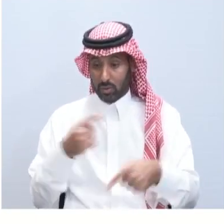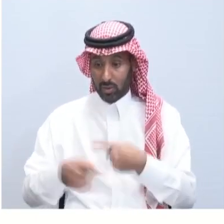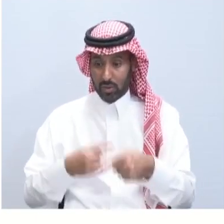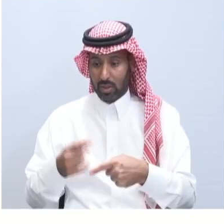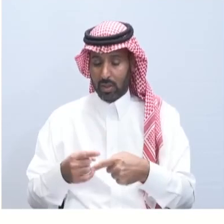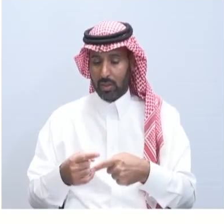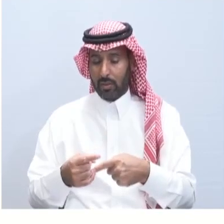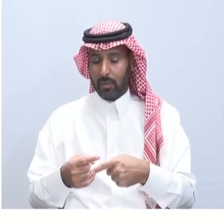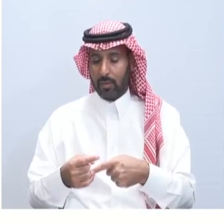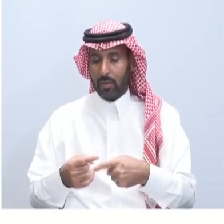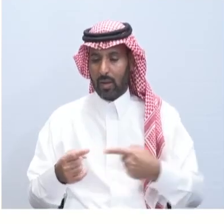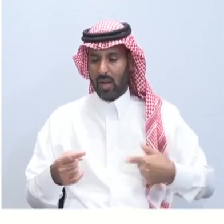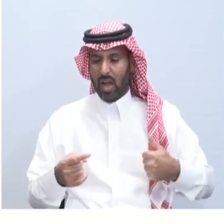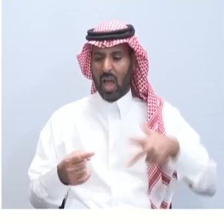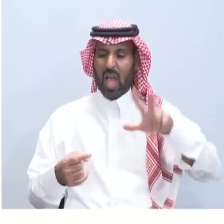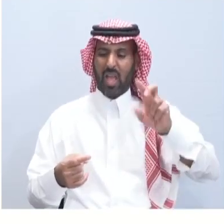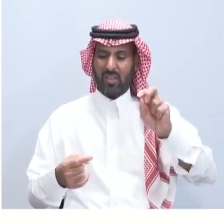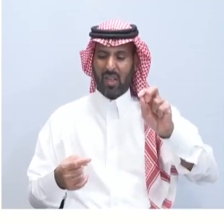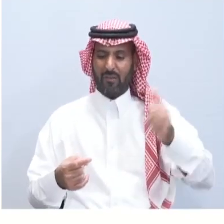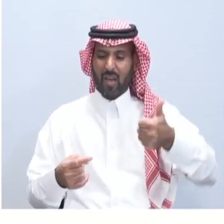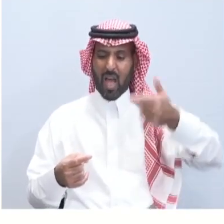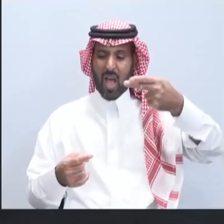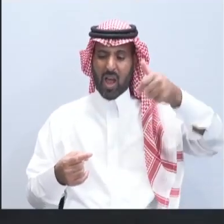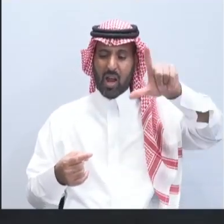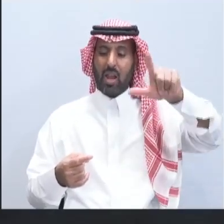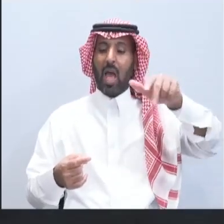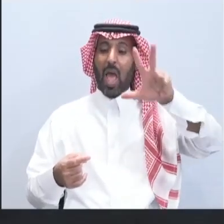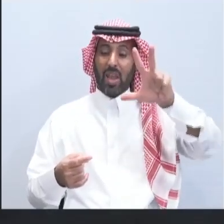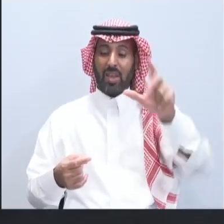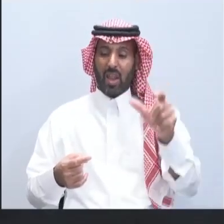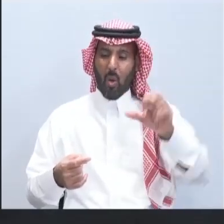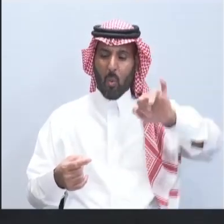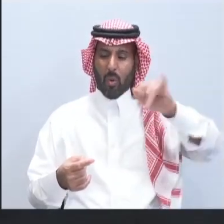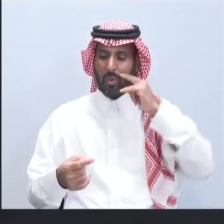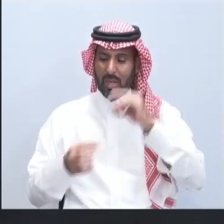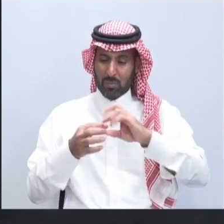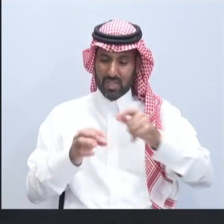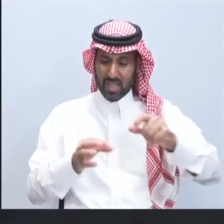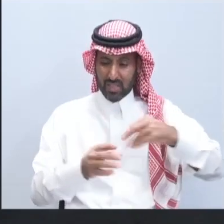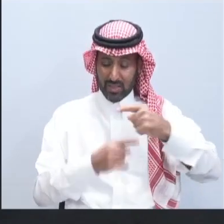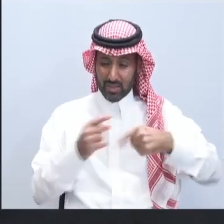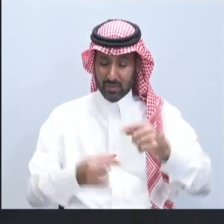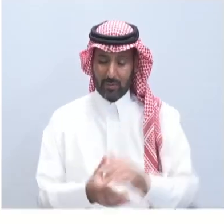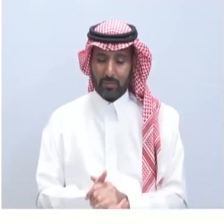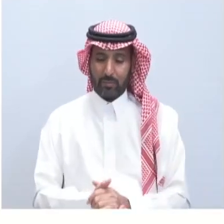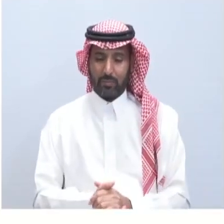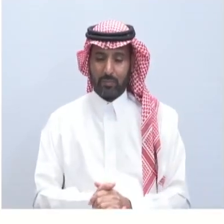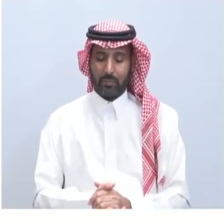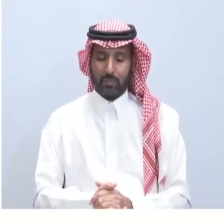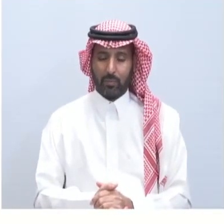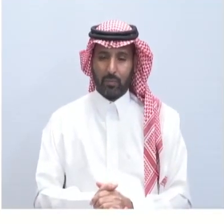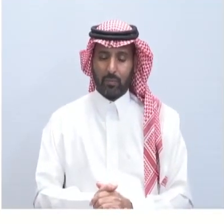يعرف بالتفاعل النووي المتسلسل ايضا